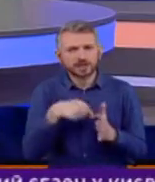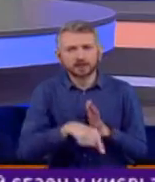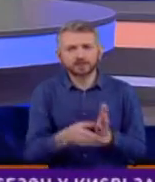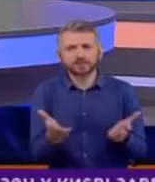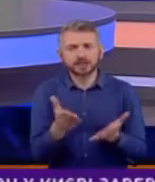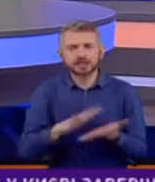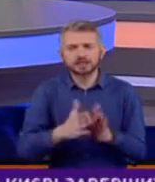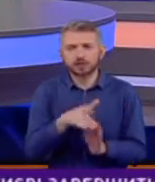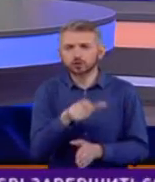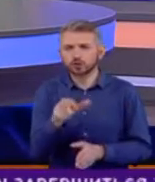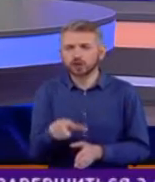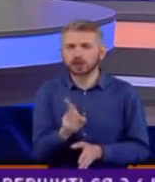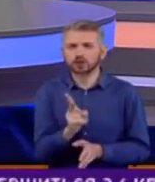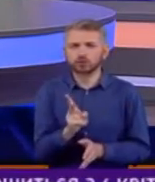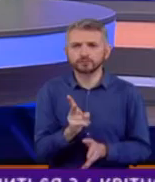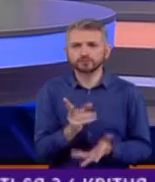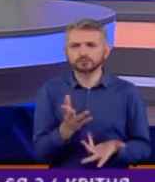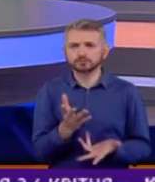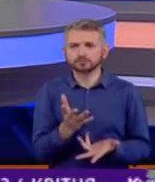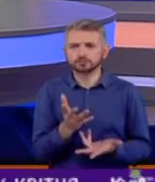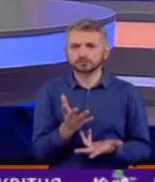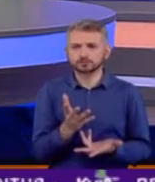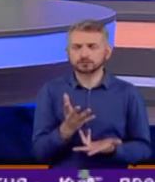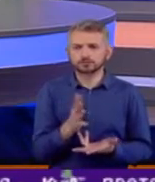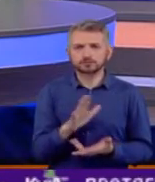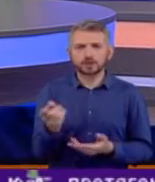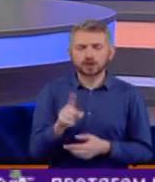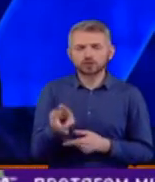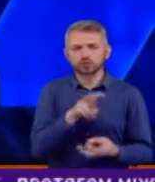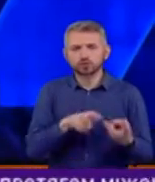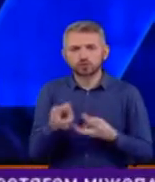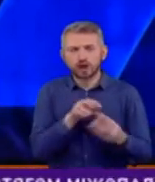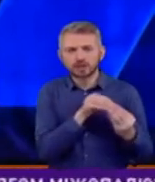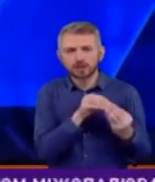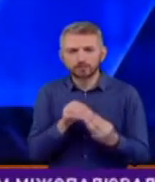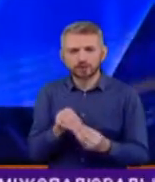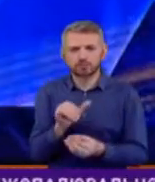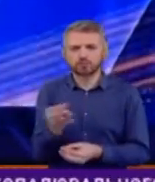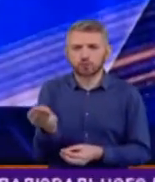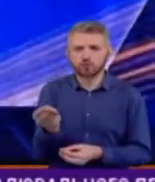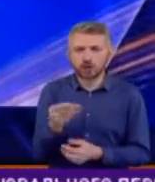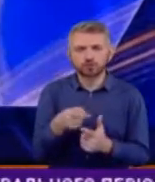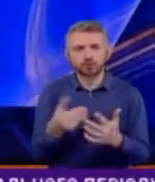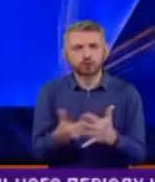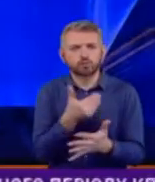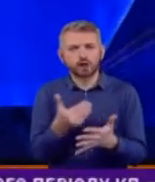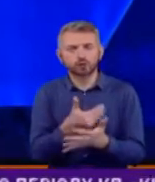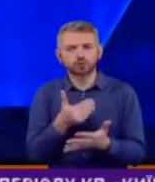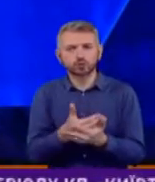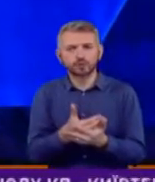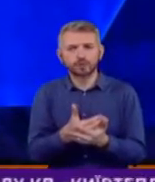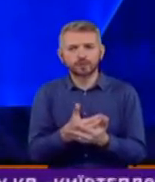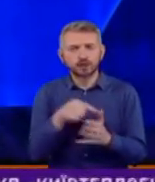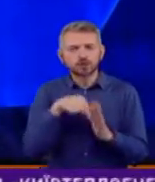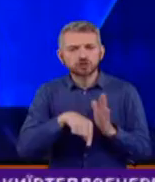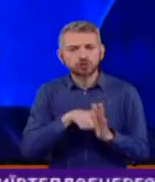який стан в людей, які ну, не те, щоб шукали там стабільності в Порошенку чи якісь новаторську